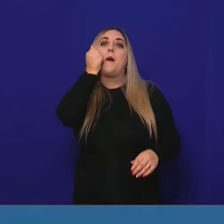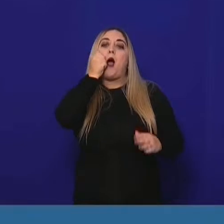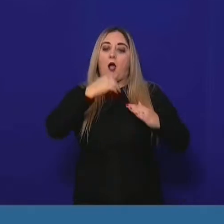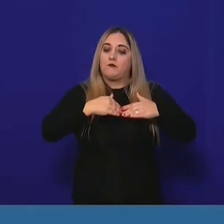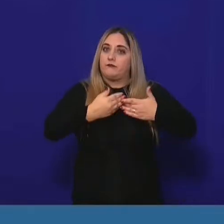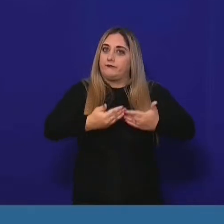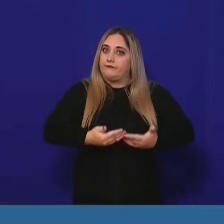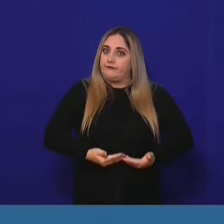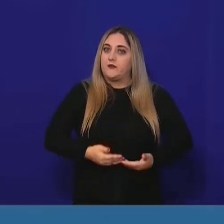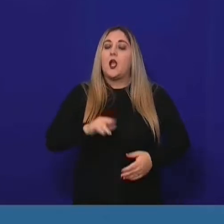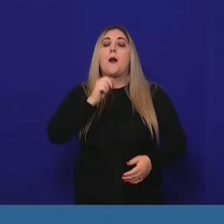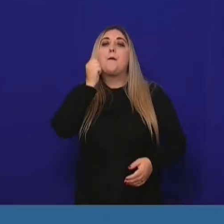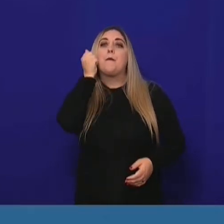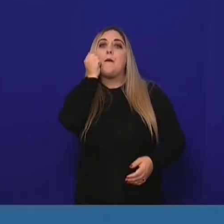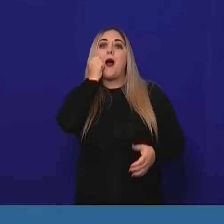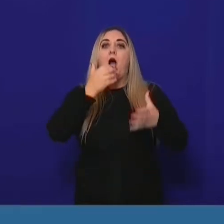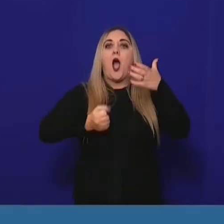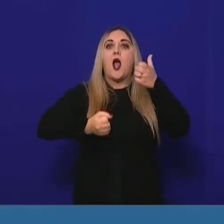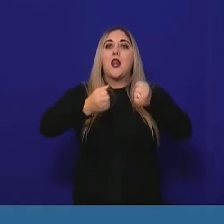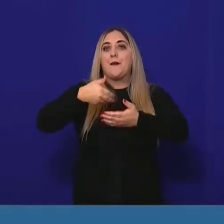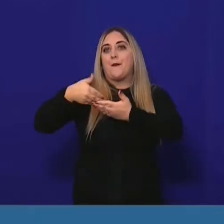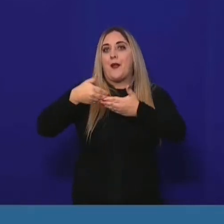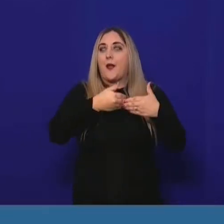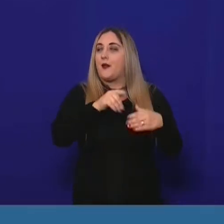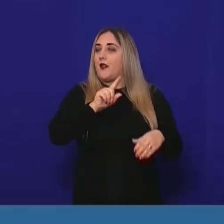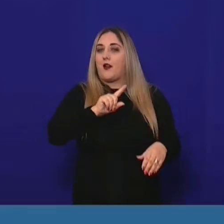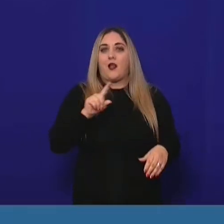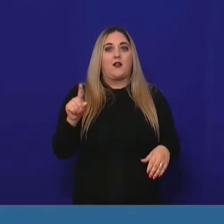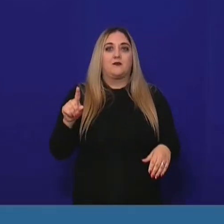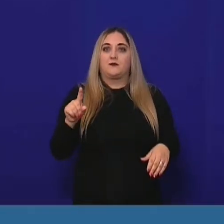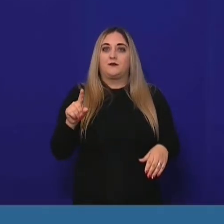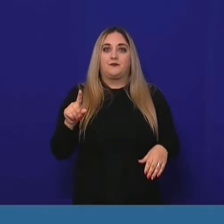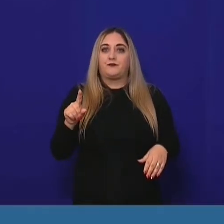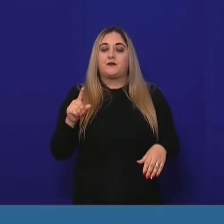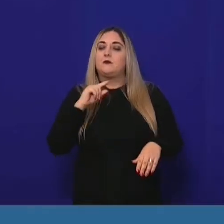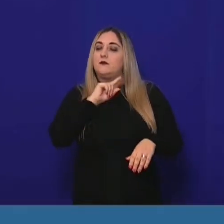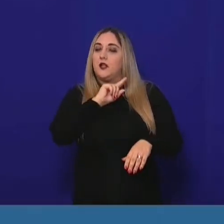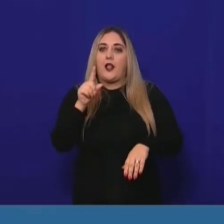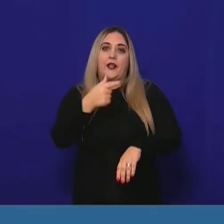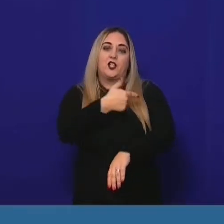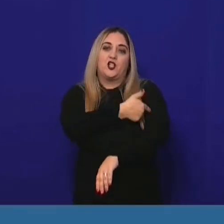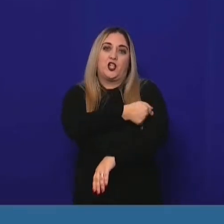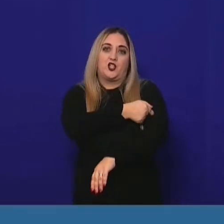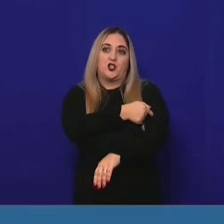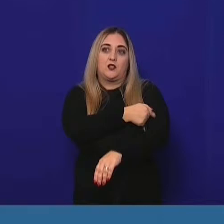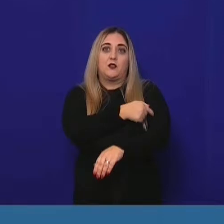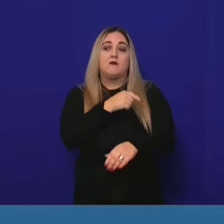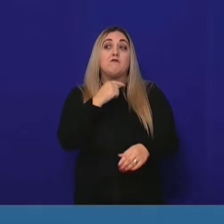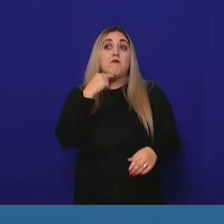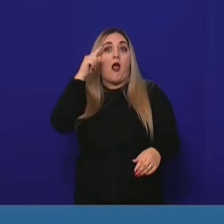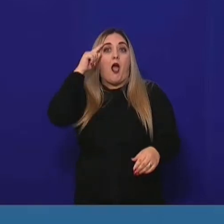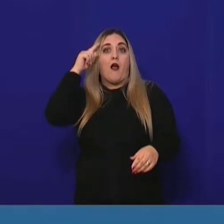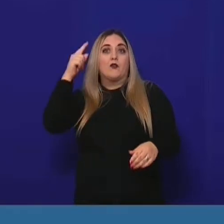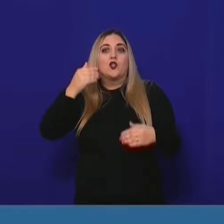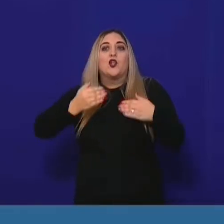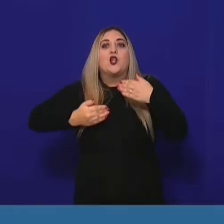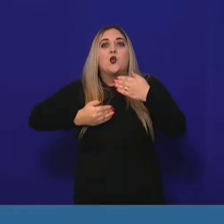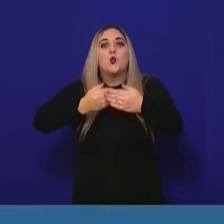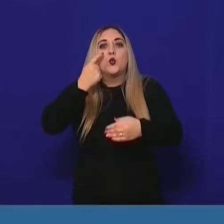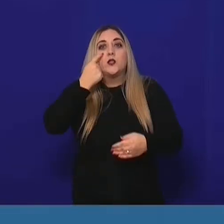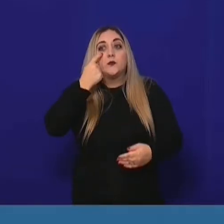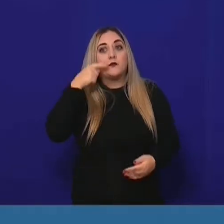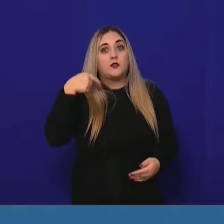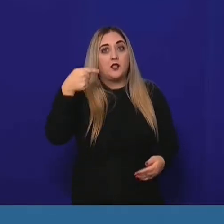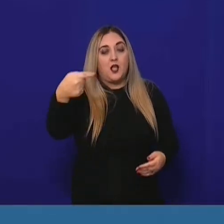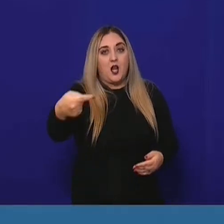bħalissa għandhom jevitawha għalissa sakemm aħna il-manufatturi jkunu jibqgħu għaddejjin bil-clinical trials propju jkun